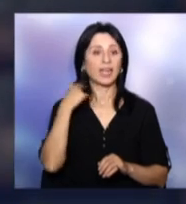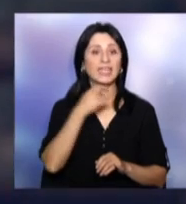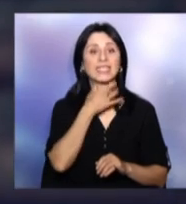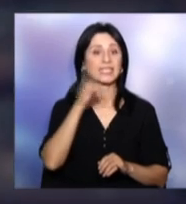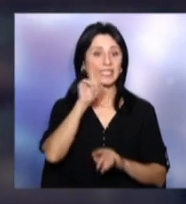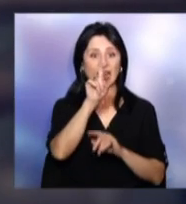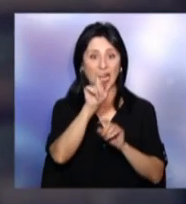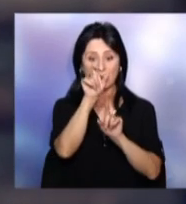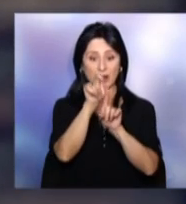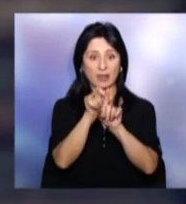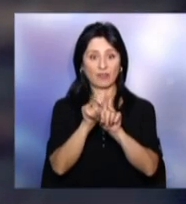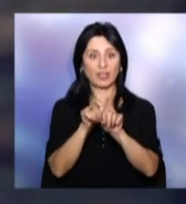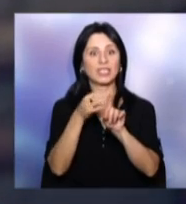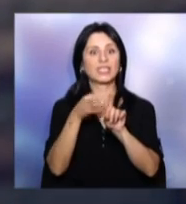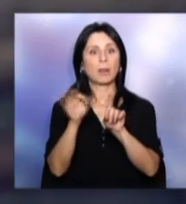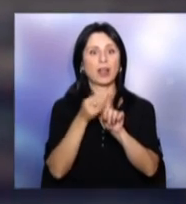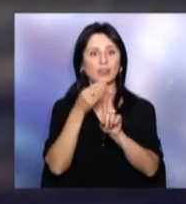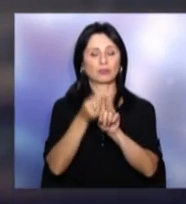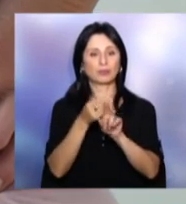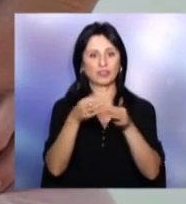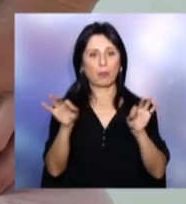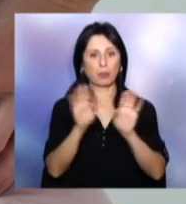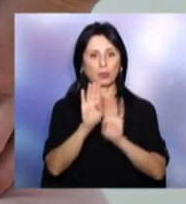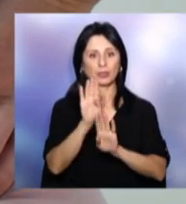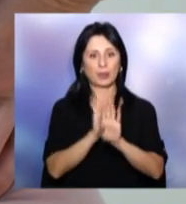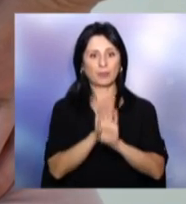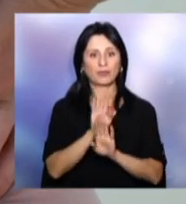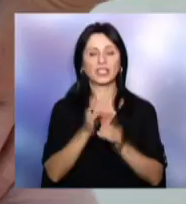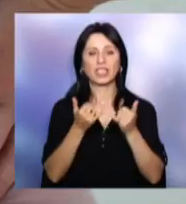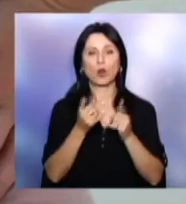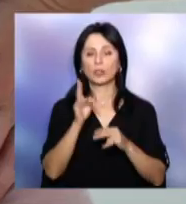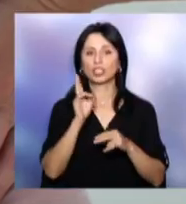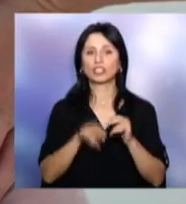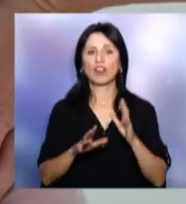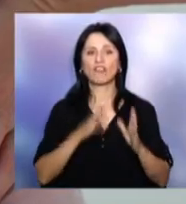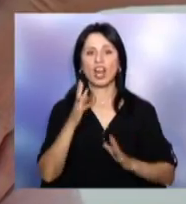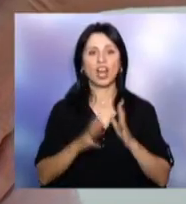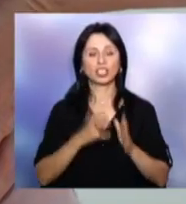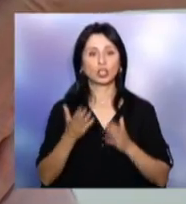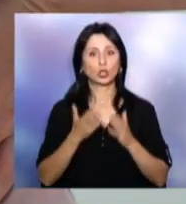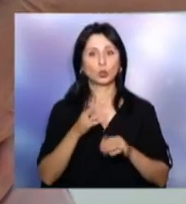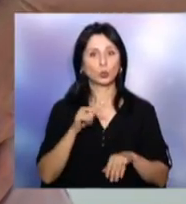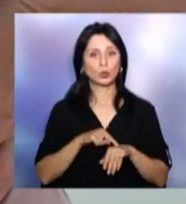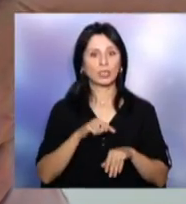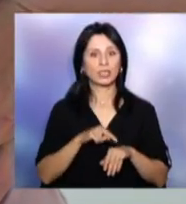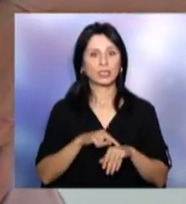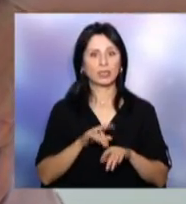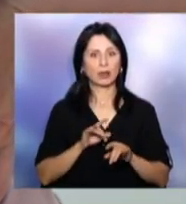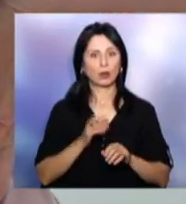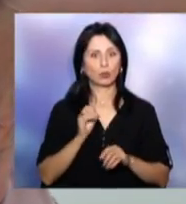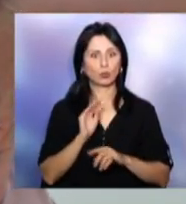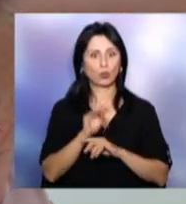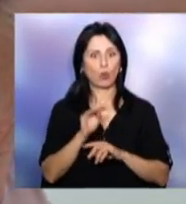ნაწილში მოძრაობის სრული სიფართის აღდგენა. დაუყოვნებლივ შეწყვიტეთ ვარჯიში თუ იგრძენით მზარდი